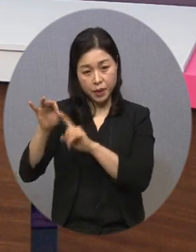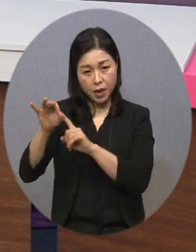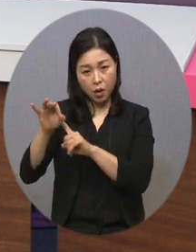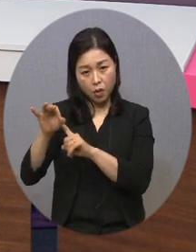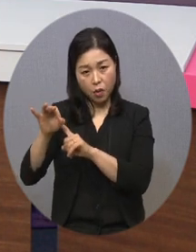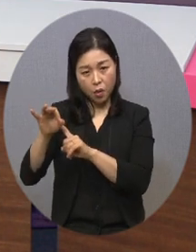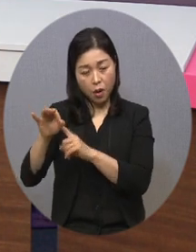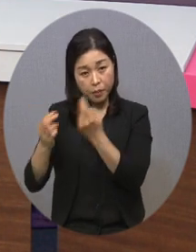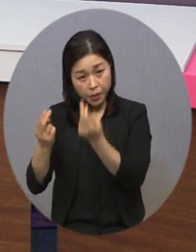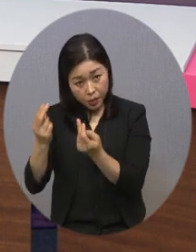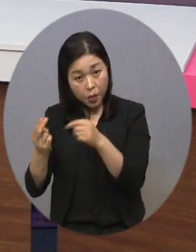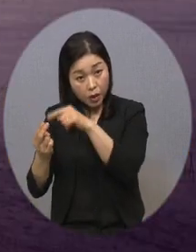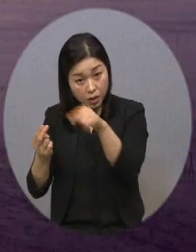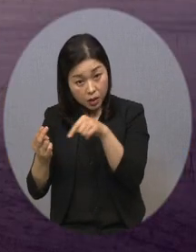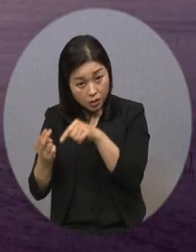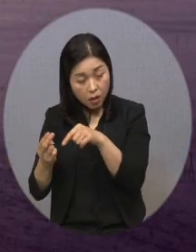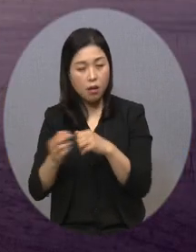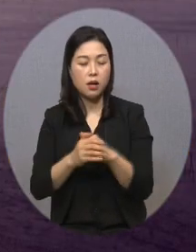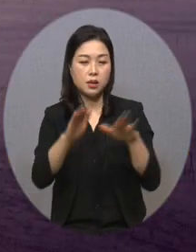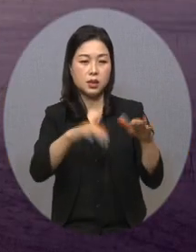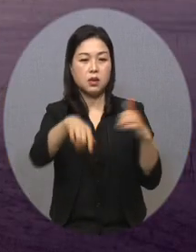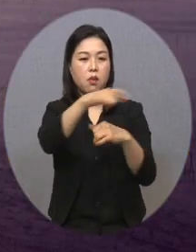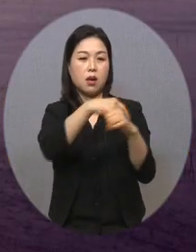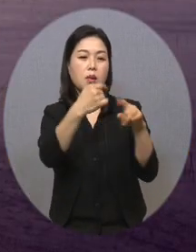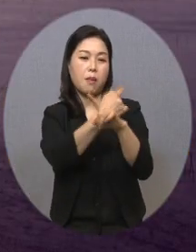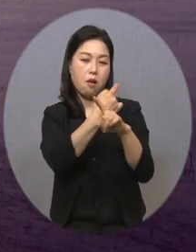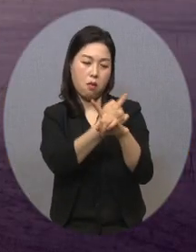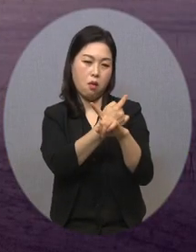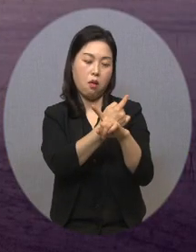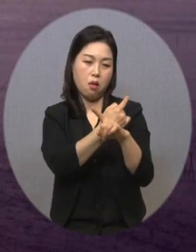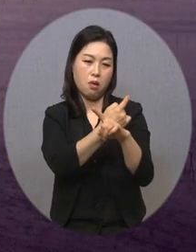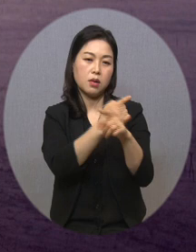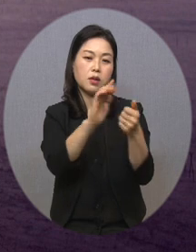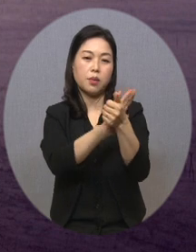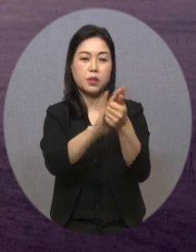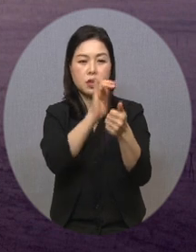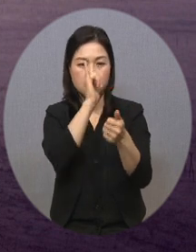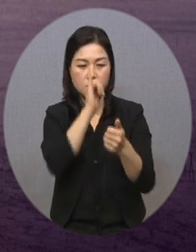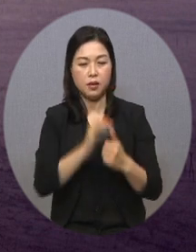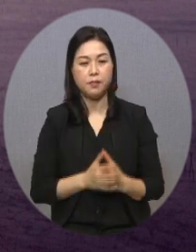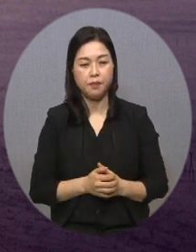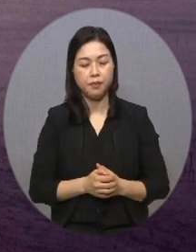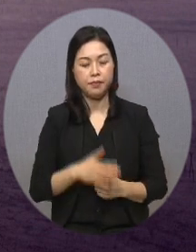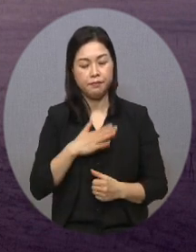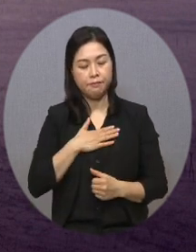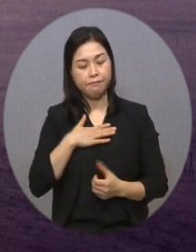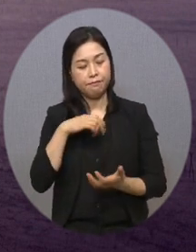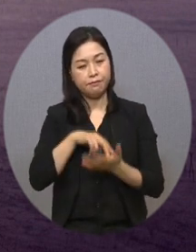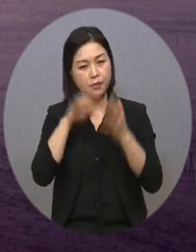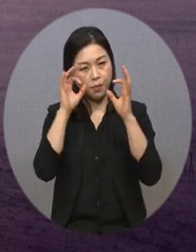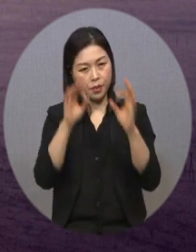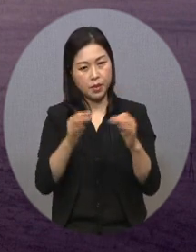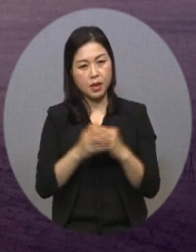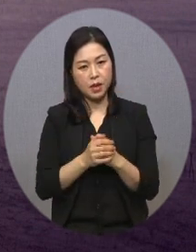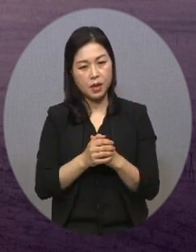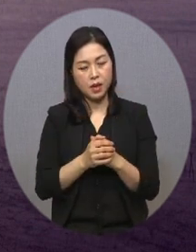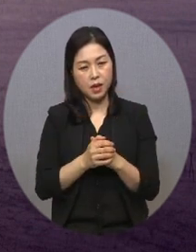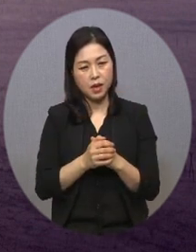해가지고 흔히 말하는 처우 개선을 해드리고 있습니다. 그러나 제가 볼 때는